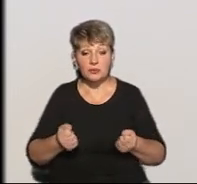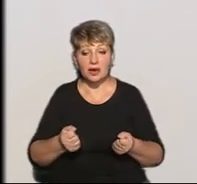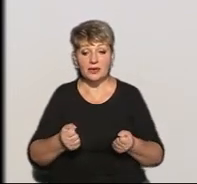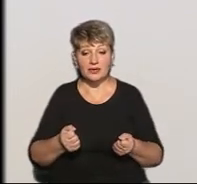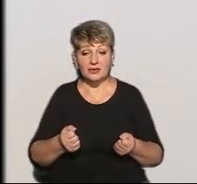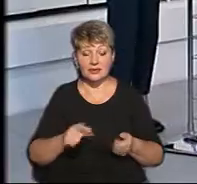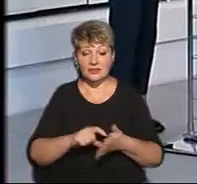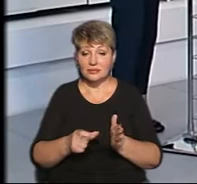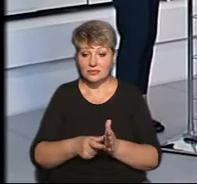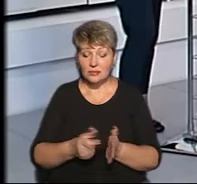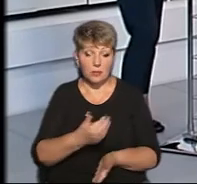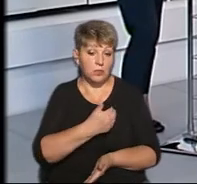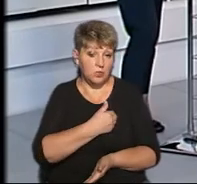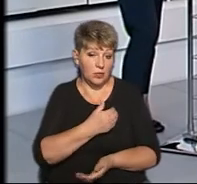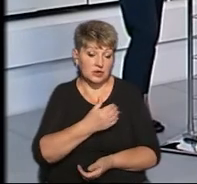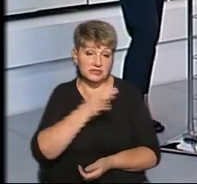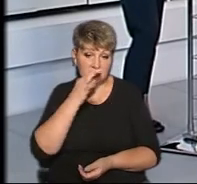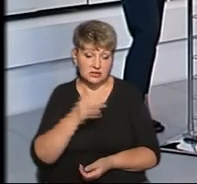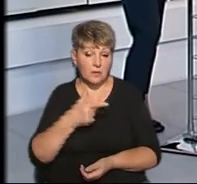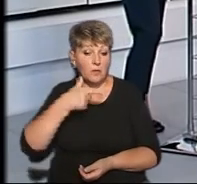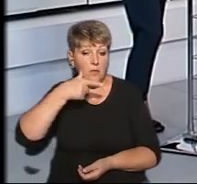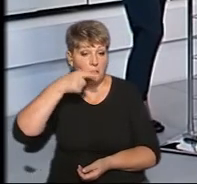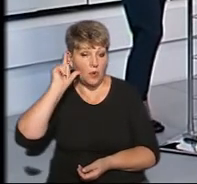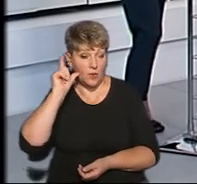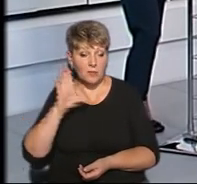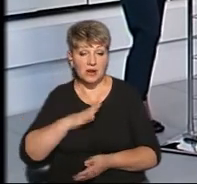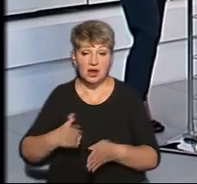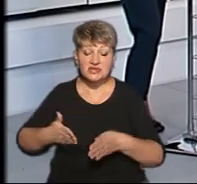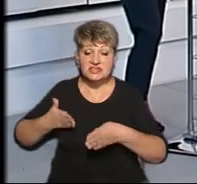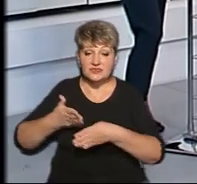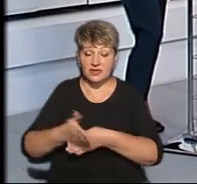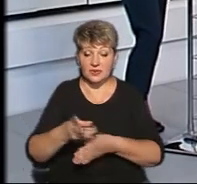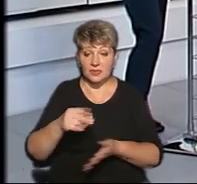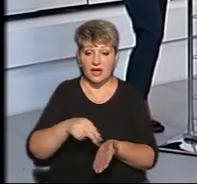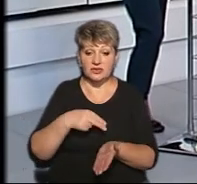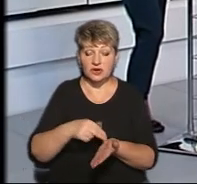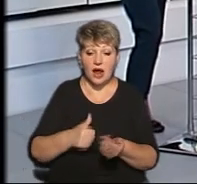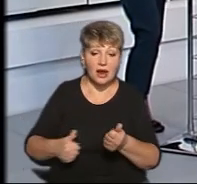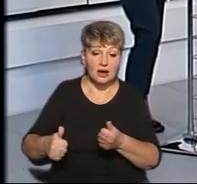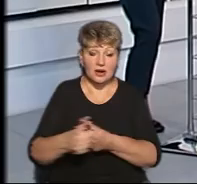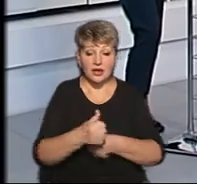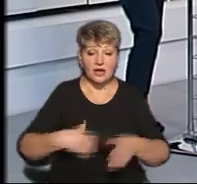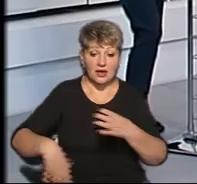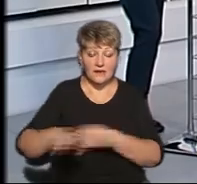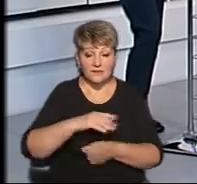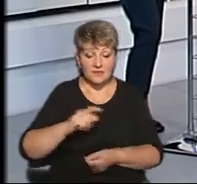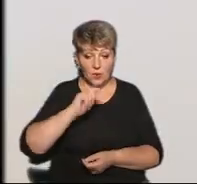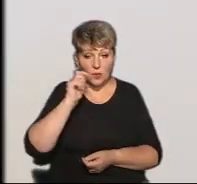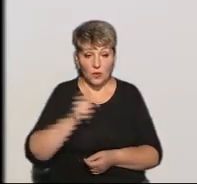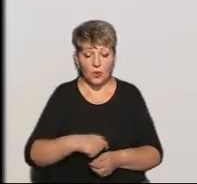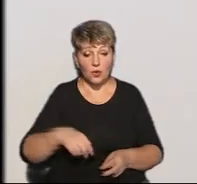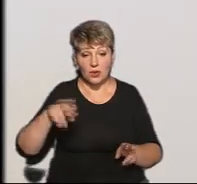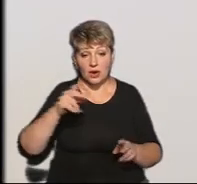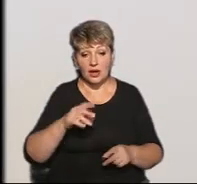хочу сказати, позавчора була з візитом на Черкащині лідер Всеукраїнського об'єднання «Батьківщина»